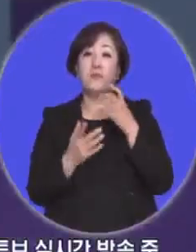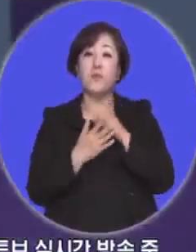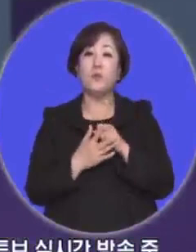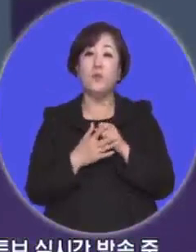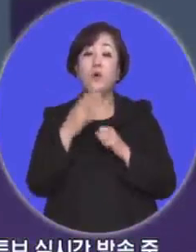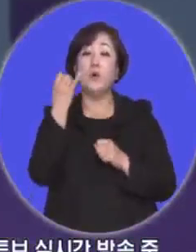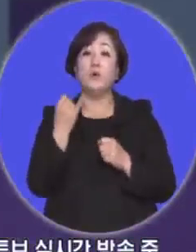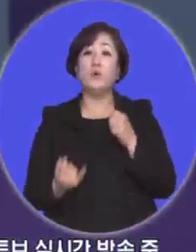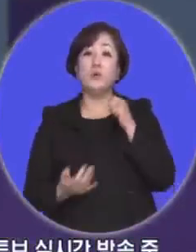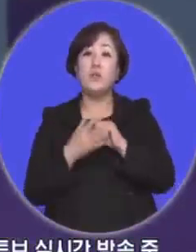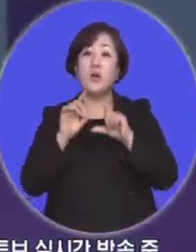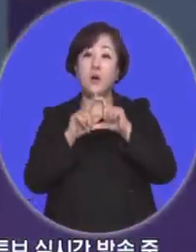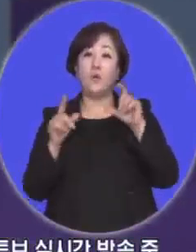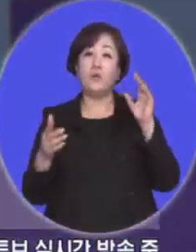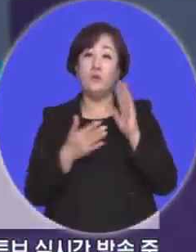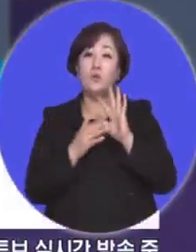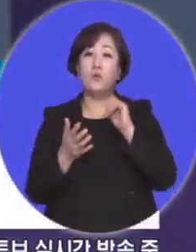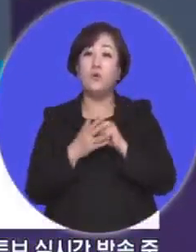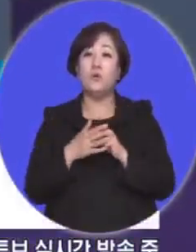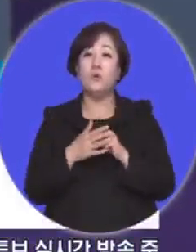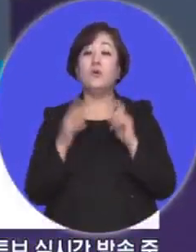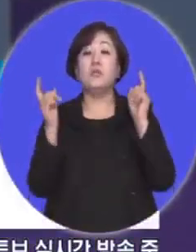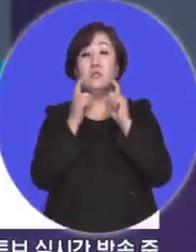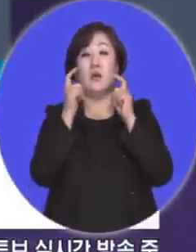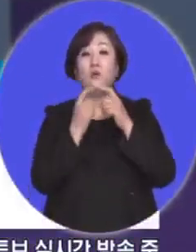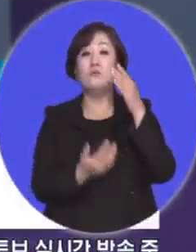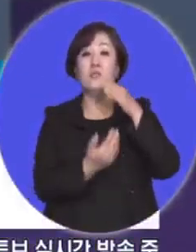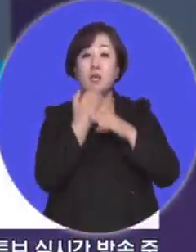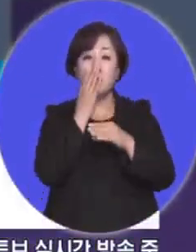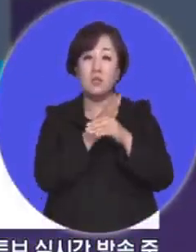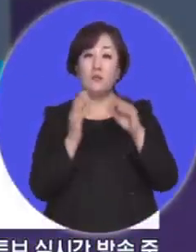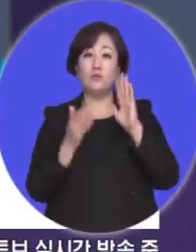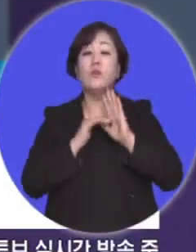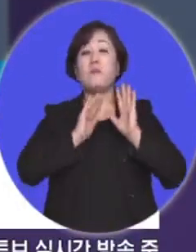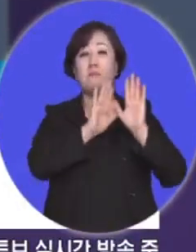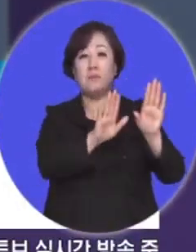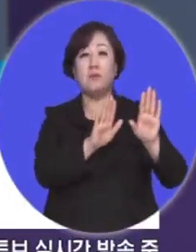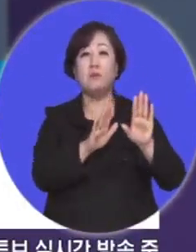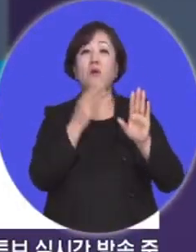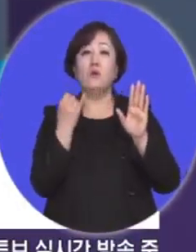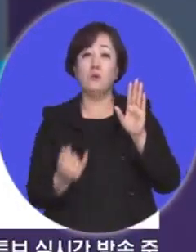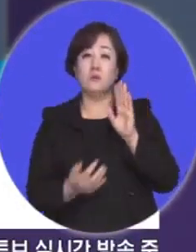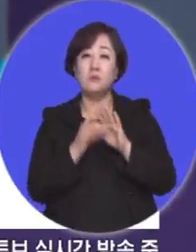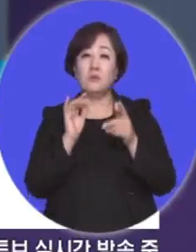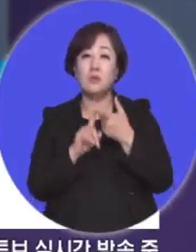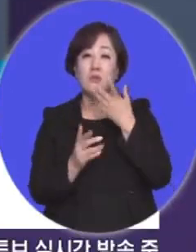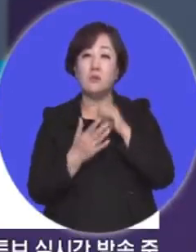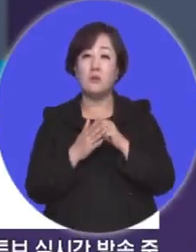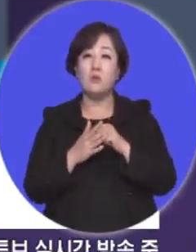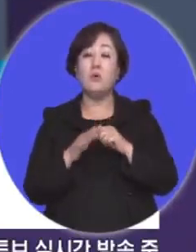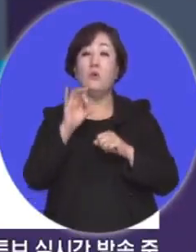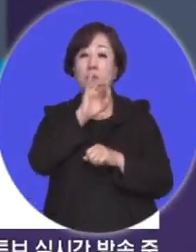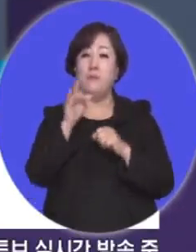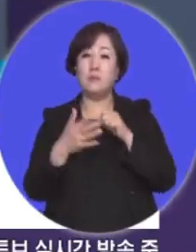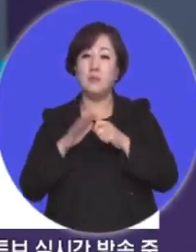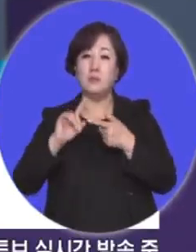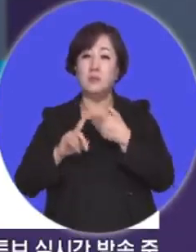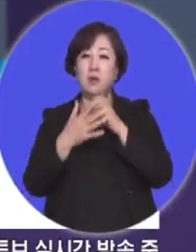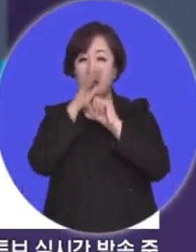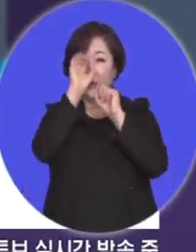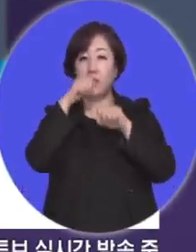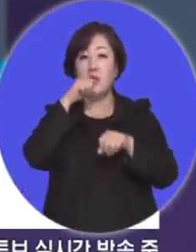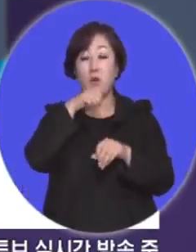동생과 장난감 같은 것을 가지고 다투는 순간이 되면 은 동엽 입니다 그러면 허벅지 주위를 밝아요